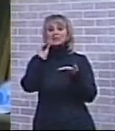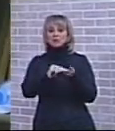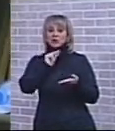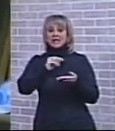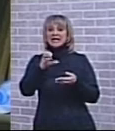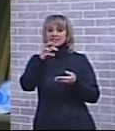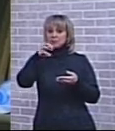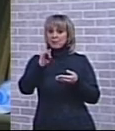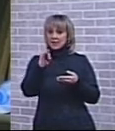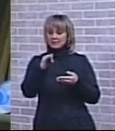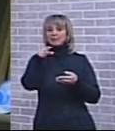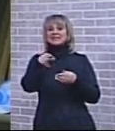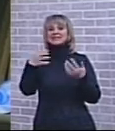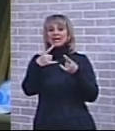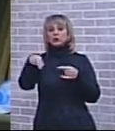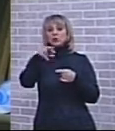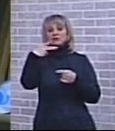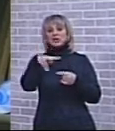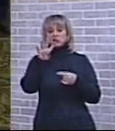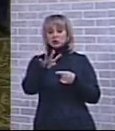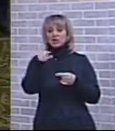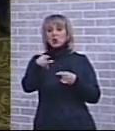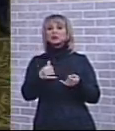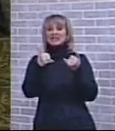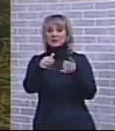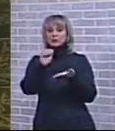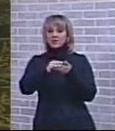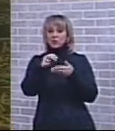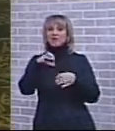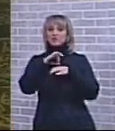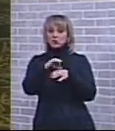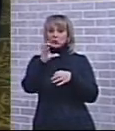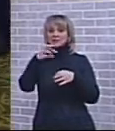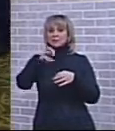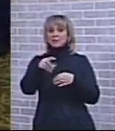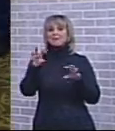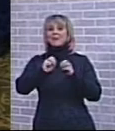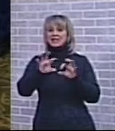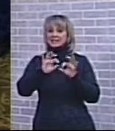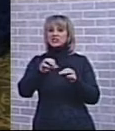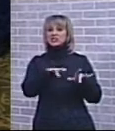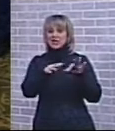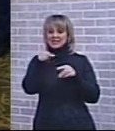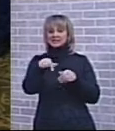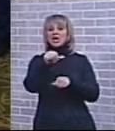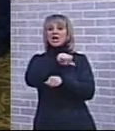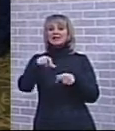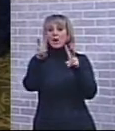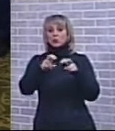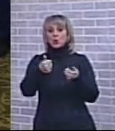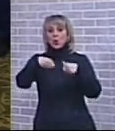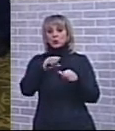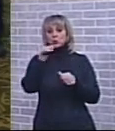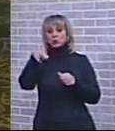средств массовой информации. Телеканал «Дон-24» удостоен диплома ведущего СМИ по освещению деятельности таможенных органов